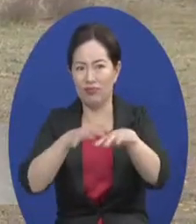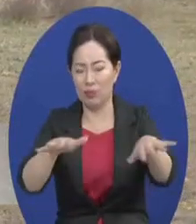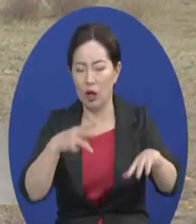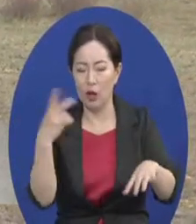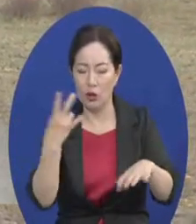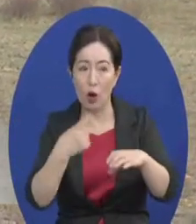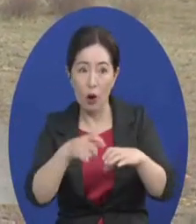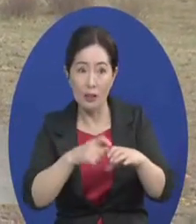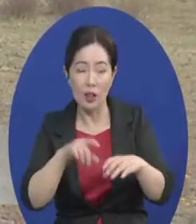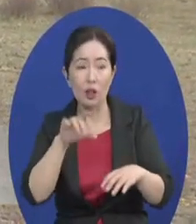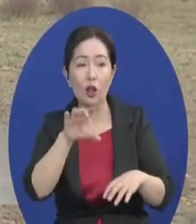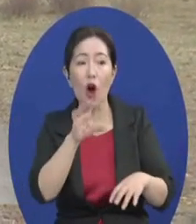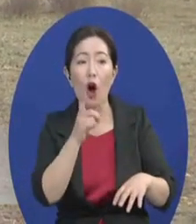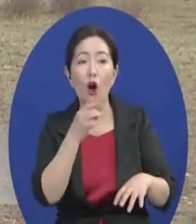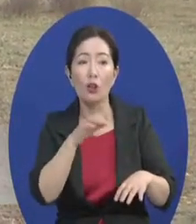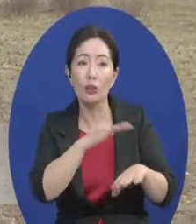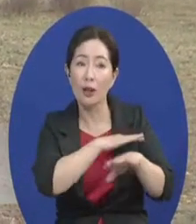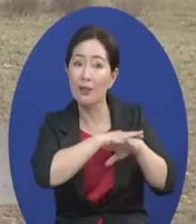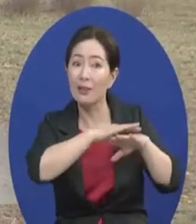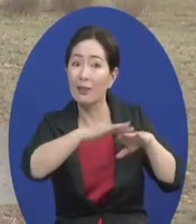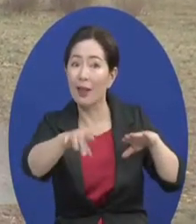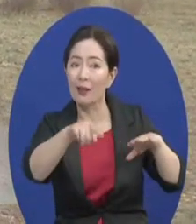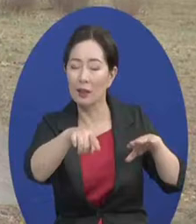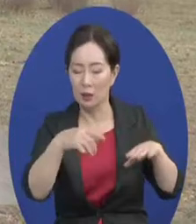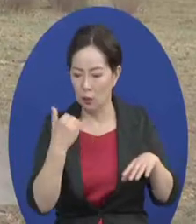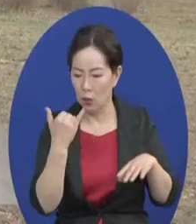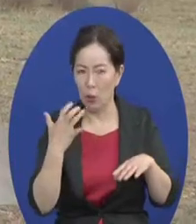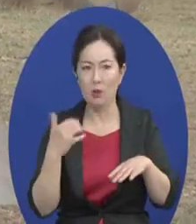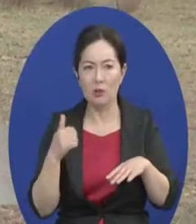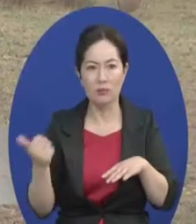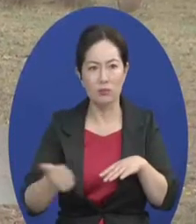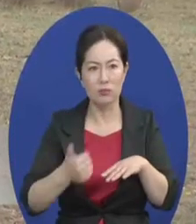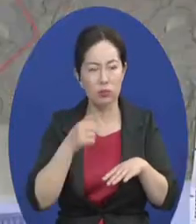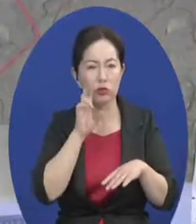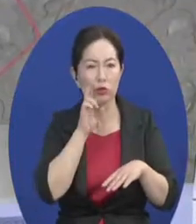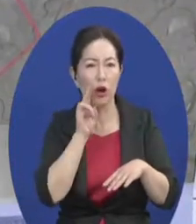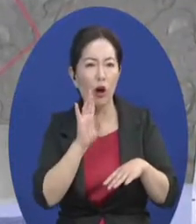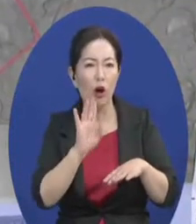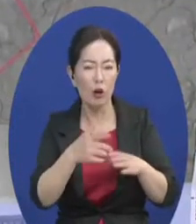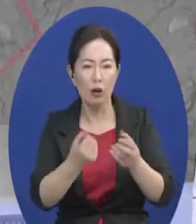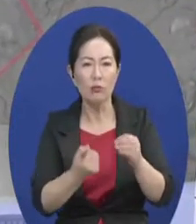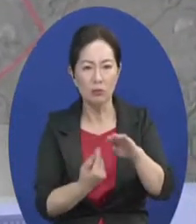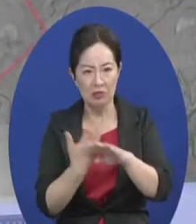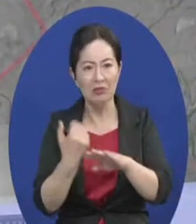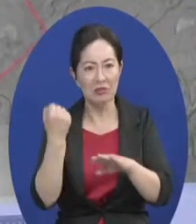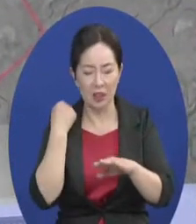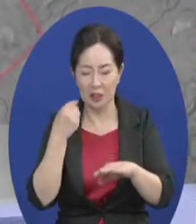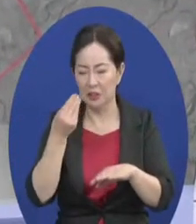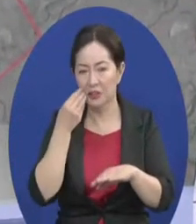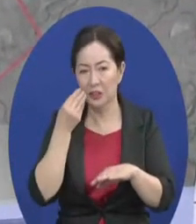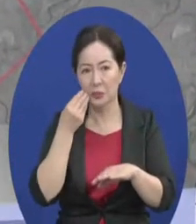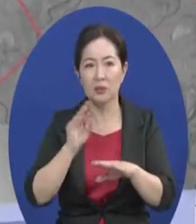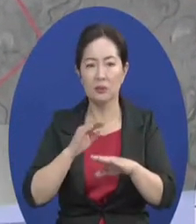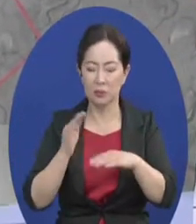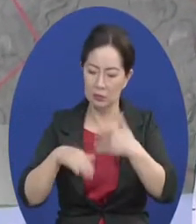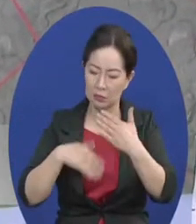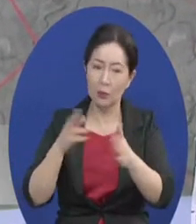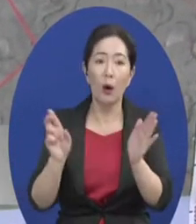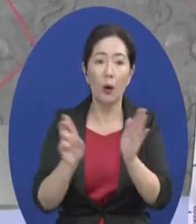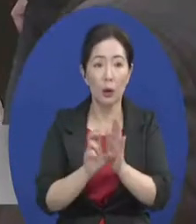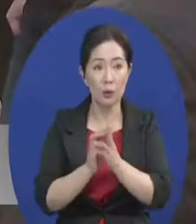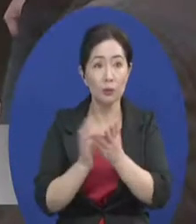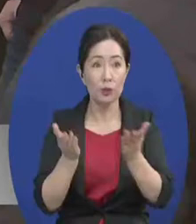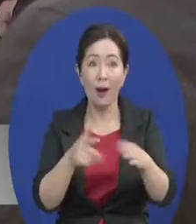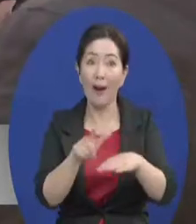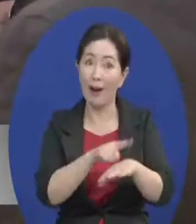боловсруулжээ. Охинтойн тал нь манай улсын хамгийн их усны нөөцтэй газар. Энд бүх төрлийн хүнсний ногоо тариалахаас гадна жимс жимсгний аж ахуйгч хөтлөх боломжтой